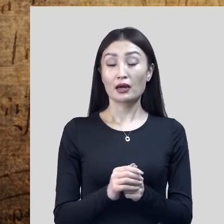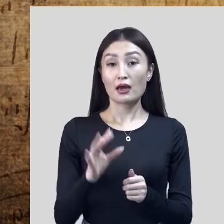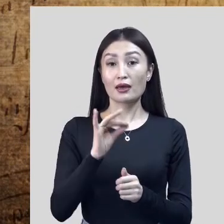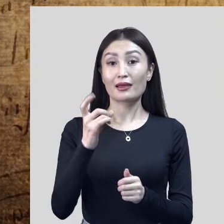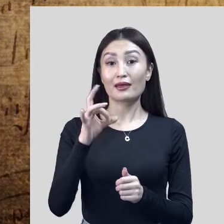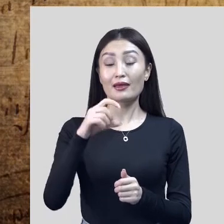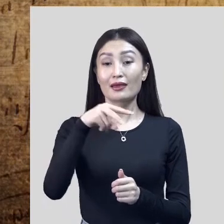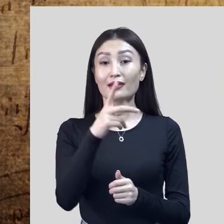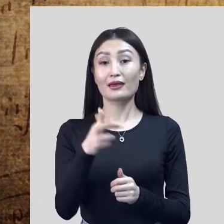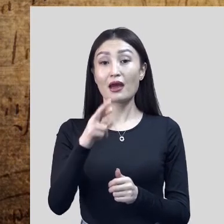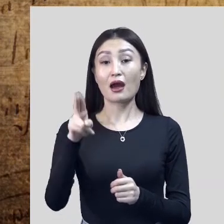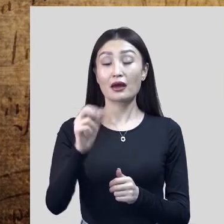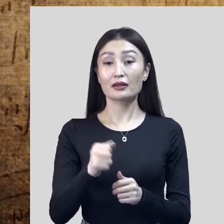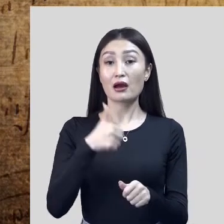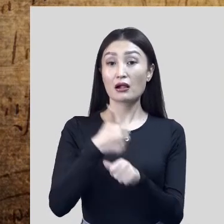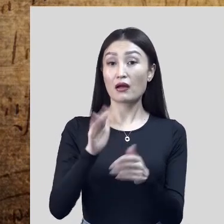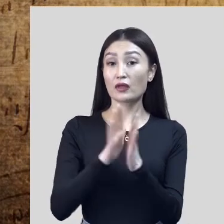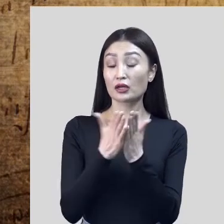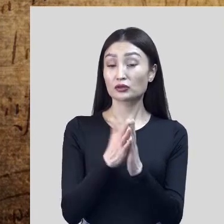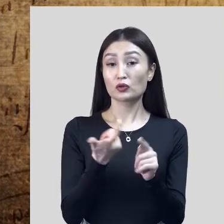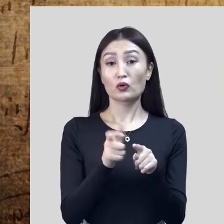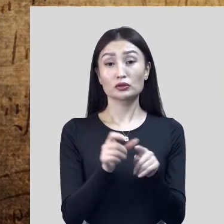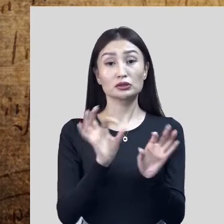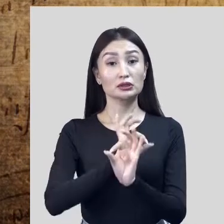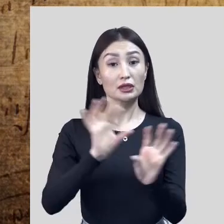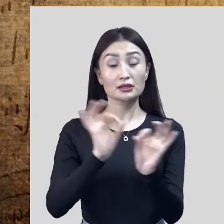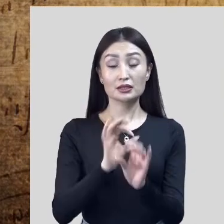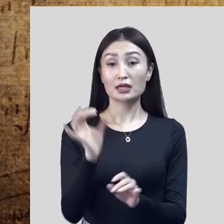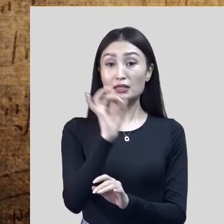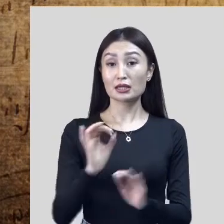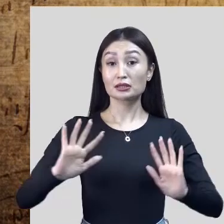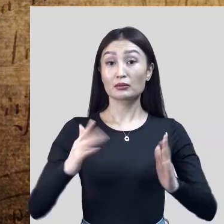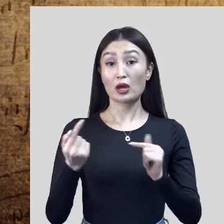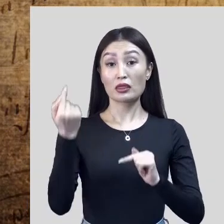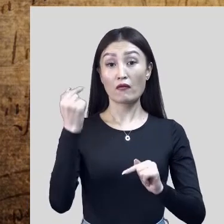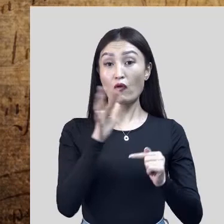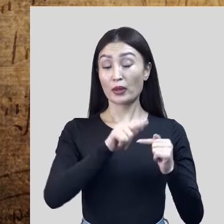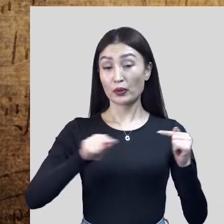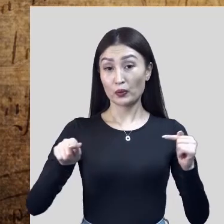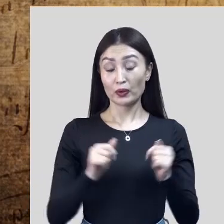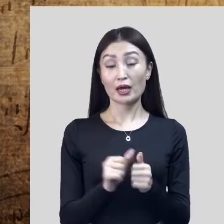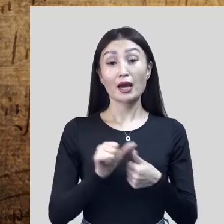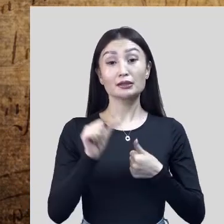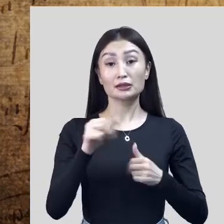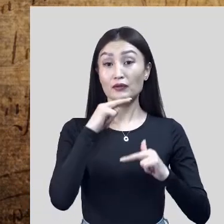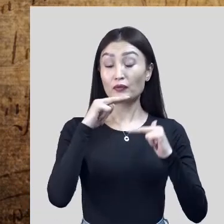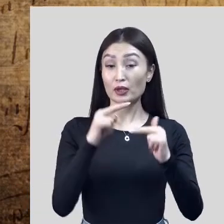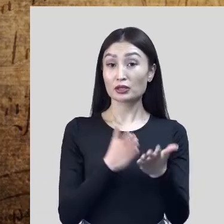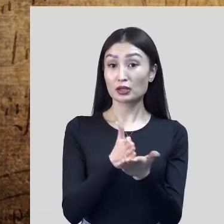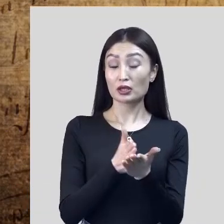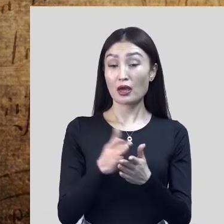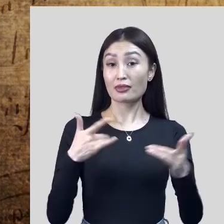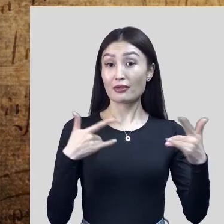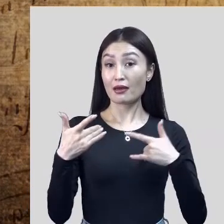главное произведение, дошедшее до наших дней, очень ярко и красочно рассказывает о исторических событиях того периода. Отдельного внимания заслуживает